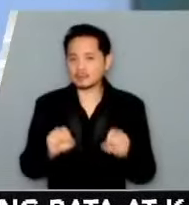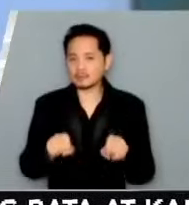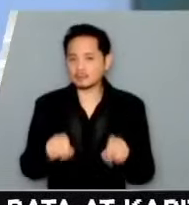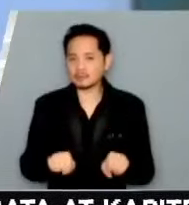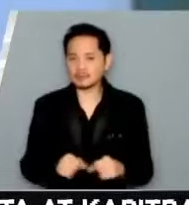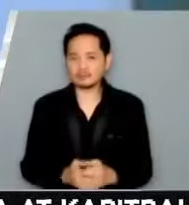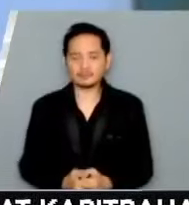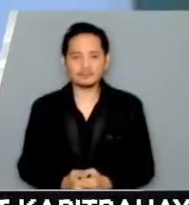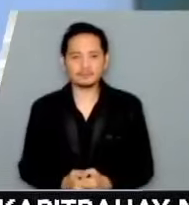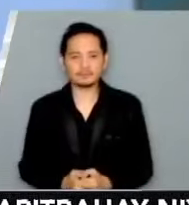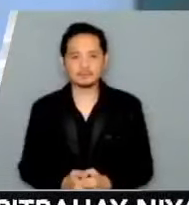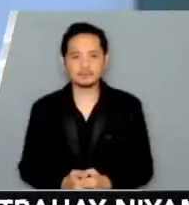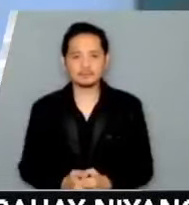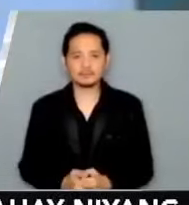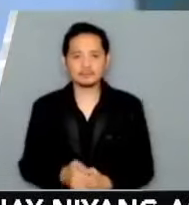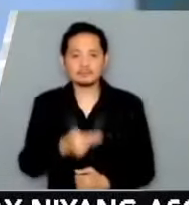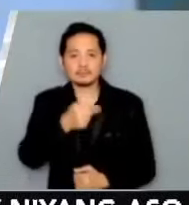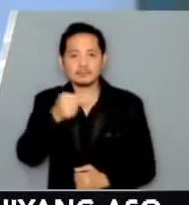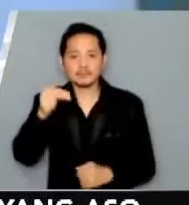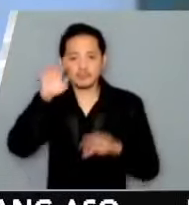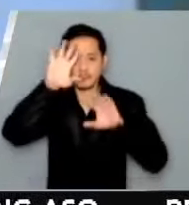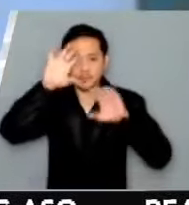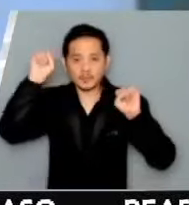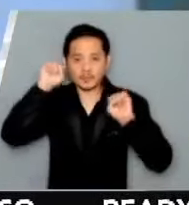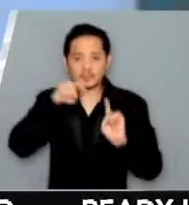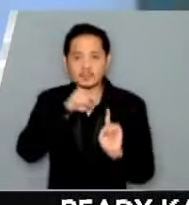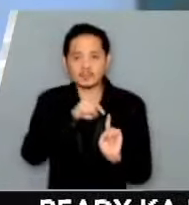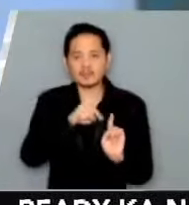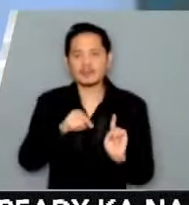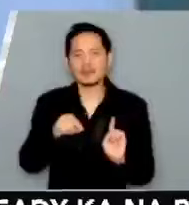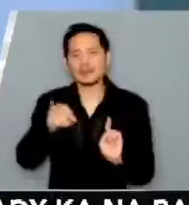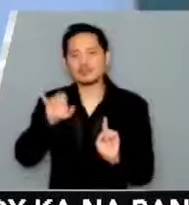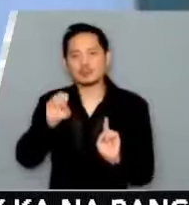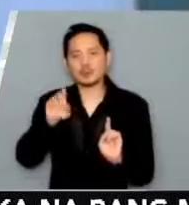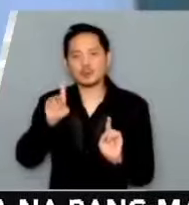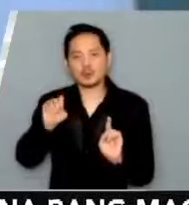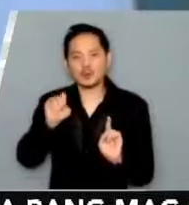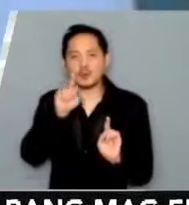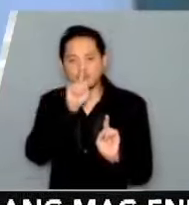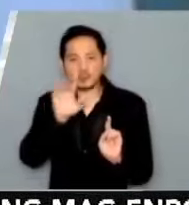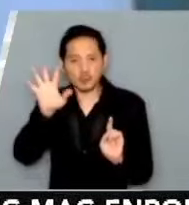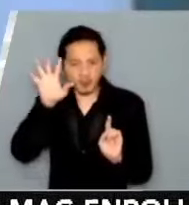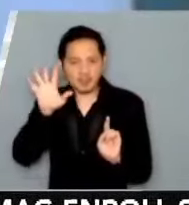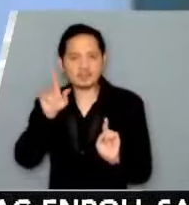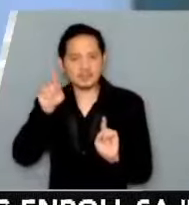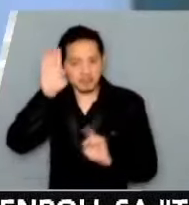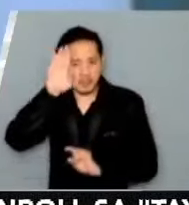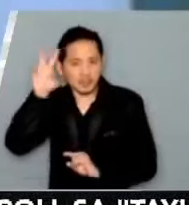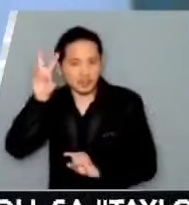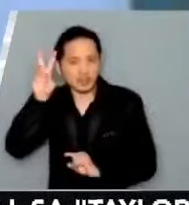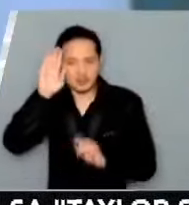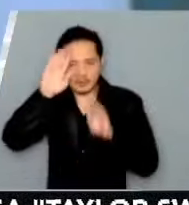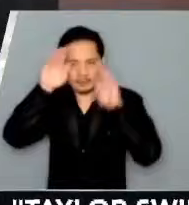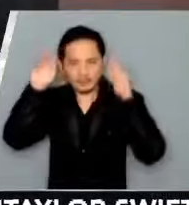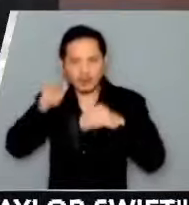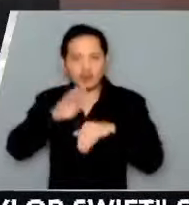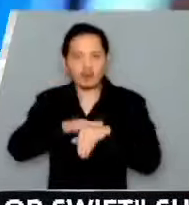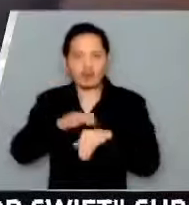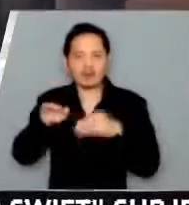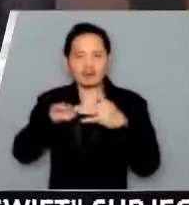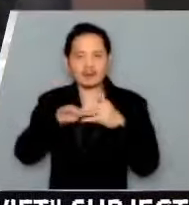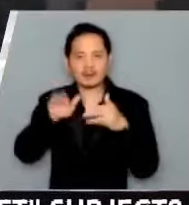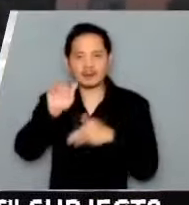Nangako si Indonesian President Joko Widodo kay Pangulong Bongbong Marcos na muling susuriin ang kaso ni Mary Jane Veloso. Ayon sa